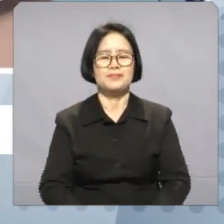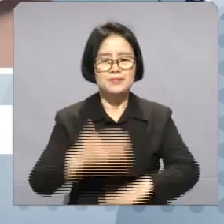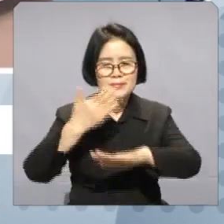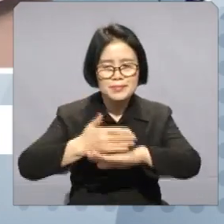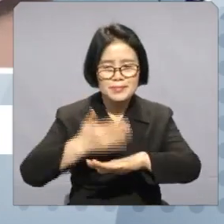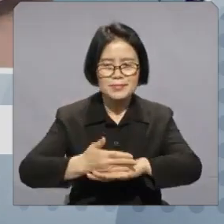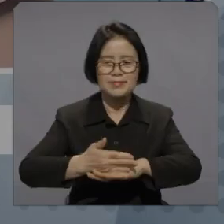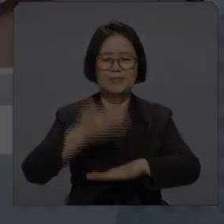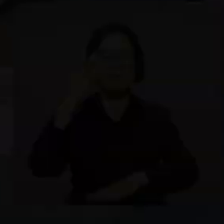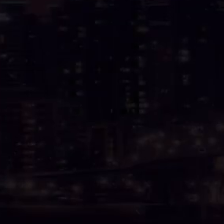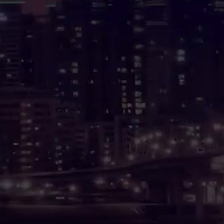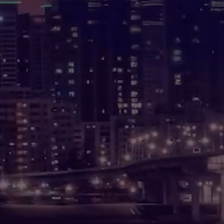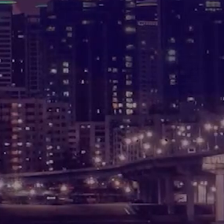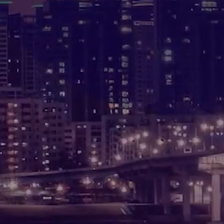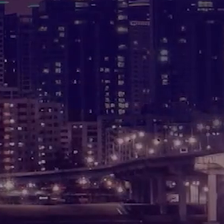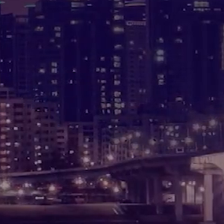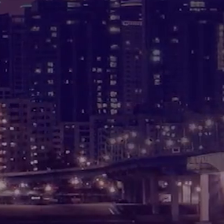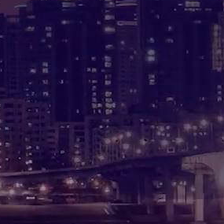감사합니다